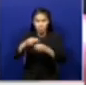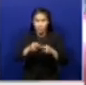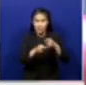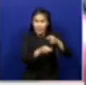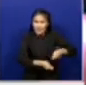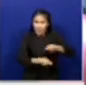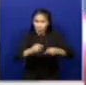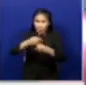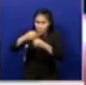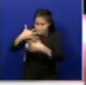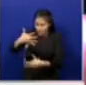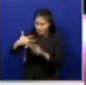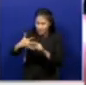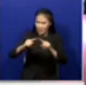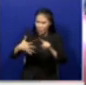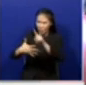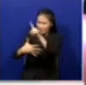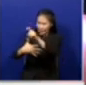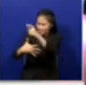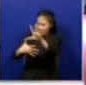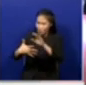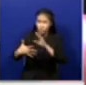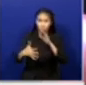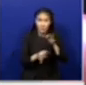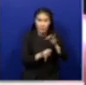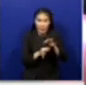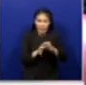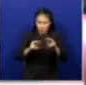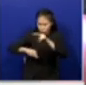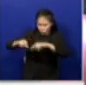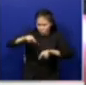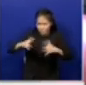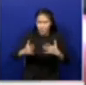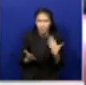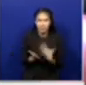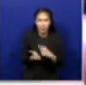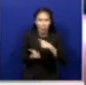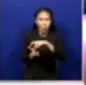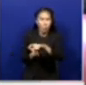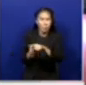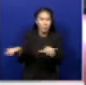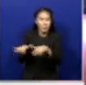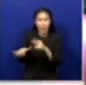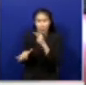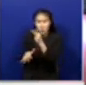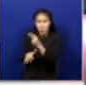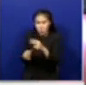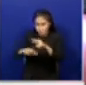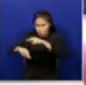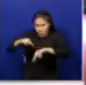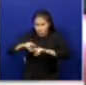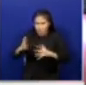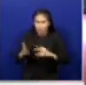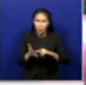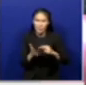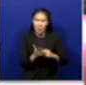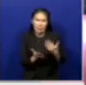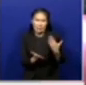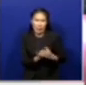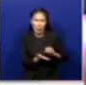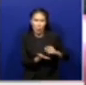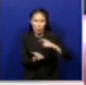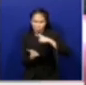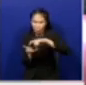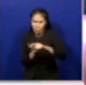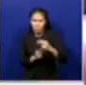นะครับถ้าธนาคารไม่ได้ตรวจสอบถ้าธนาคารแค่โอนไปไว้ในบัญชีมันก็จะกลายเป็นเงินก้อนที่ไม่ได้ใช้ประโยชน์อะไรเลยเ